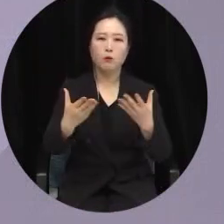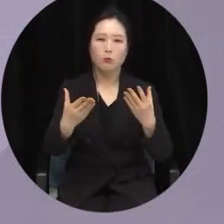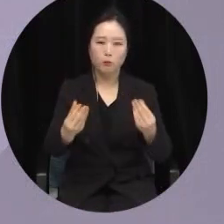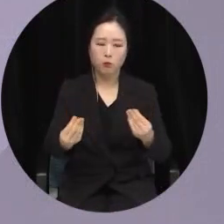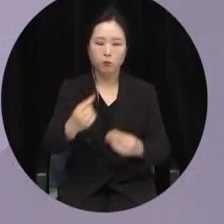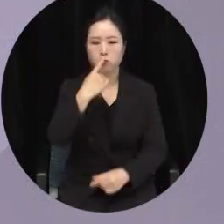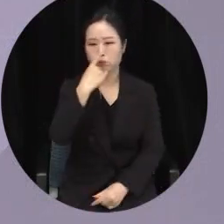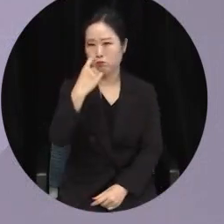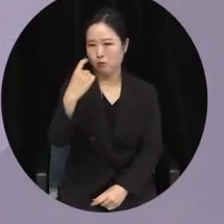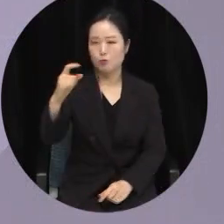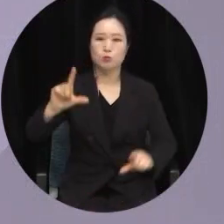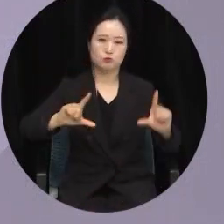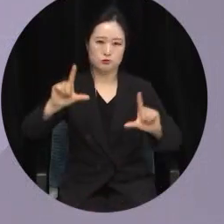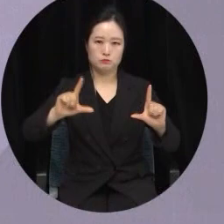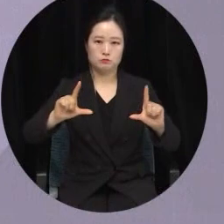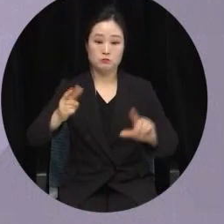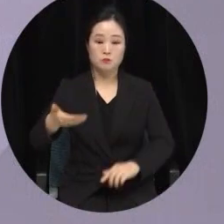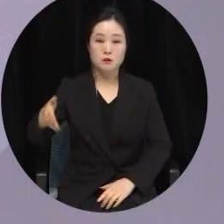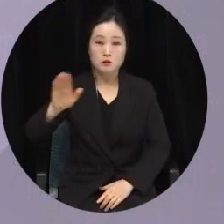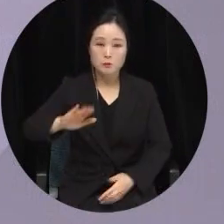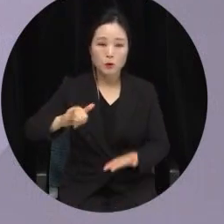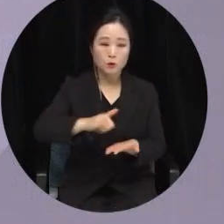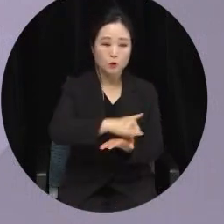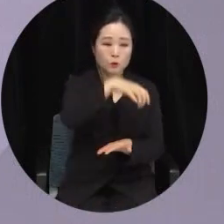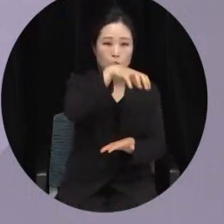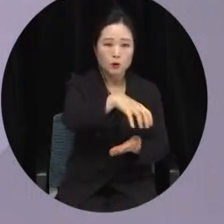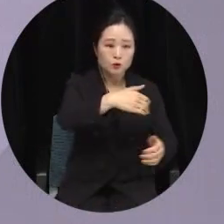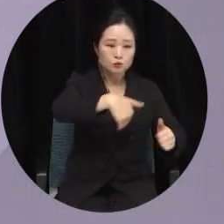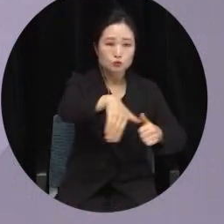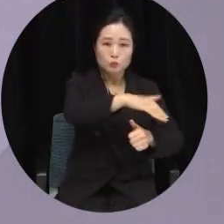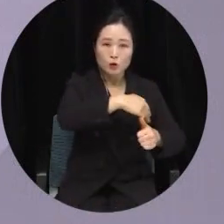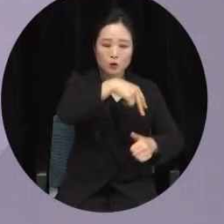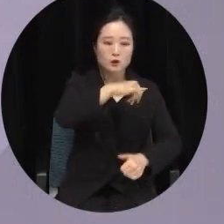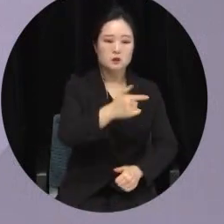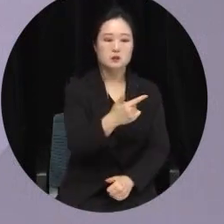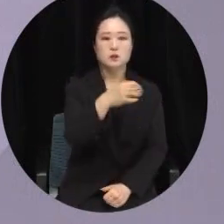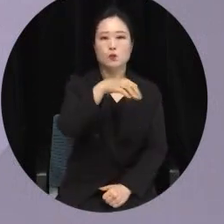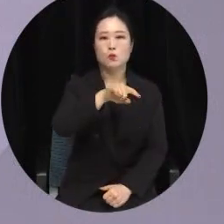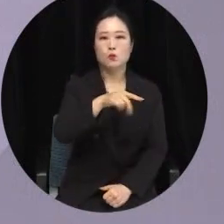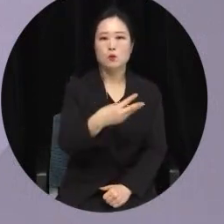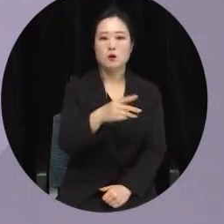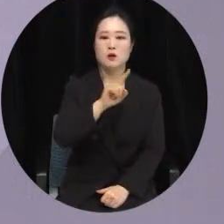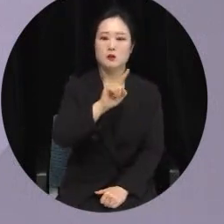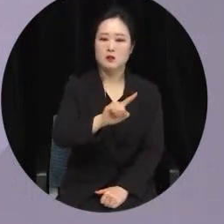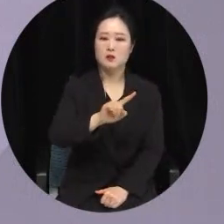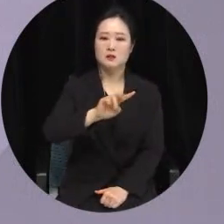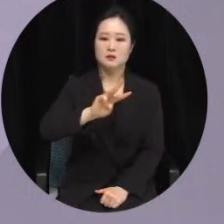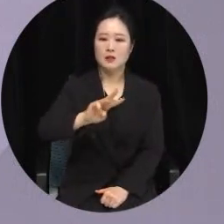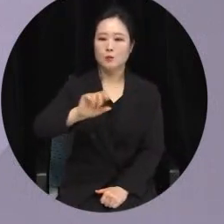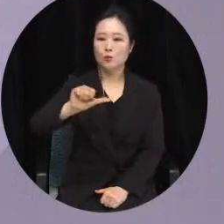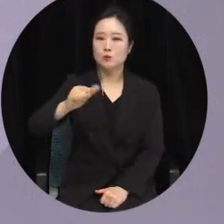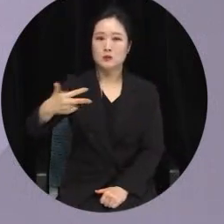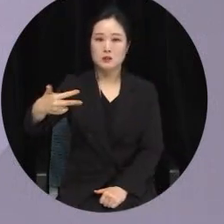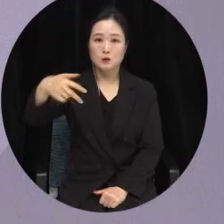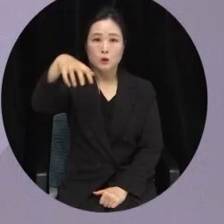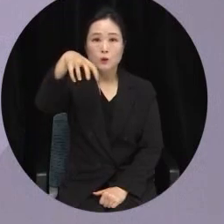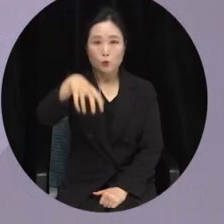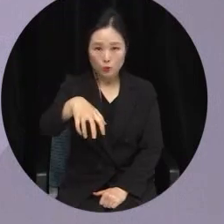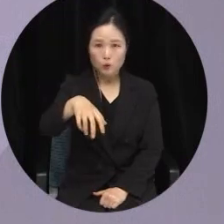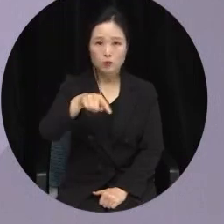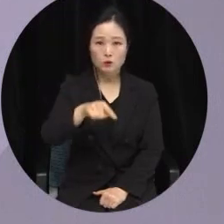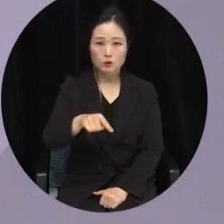그렇지만 공항 주변에 있는 신월 1, 3호동, 7동과 같은 지역은 공공재개발,